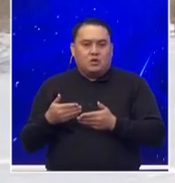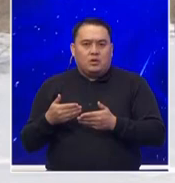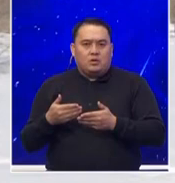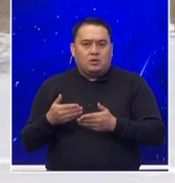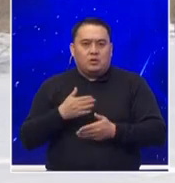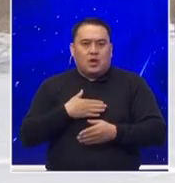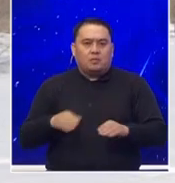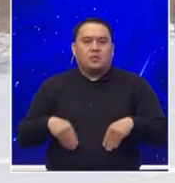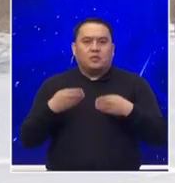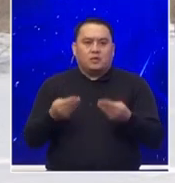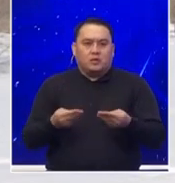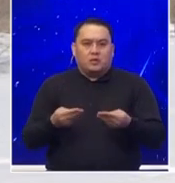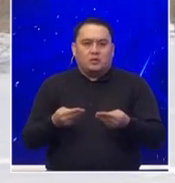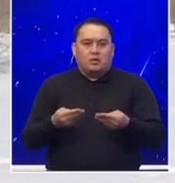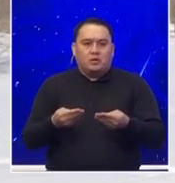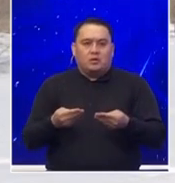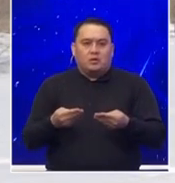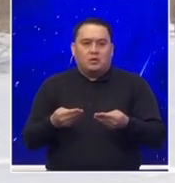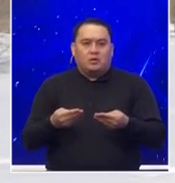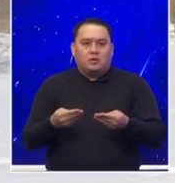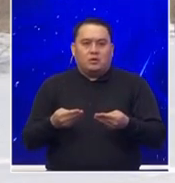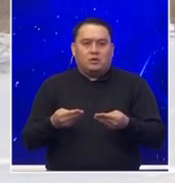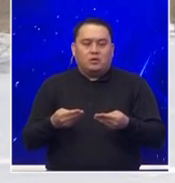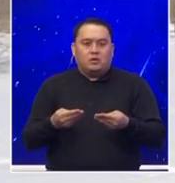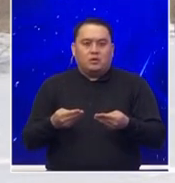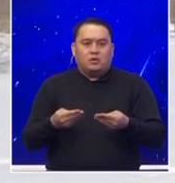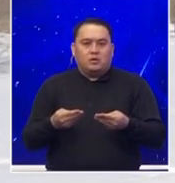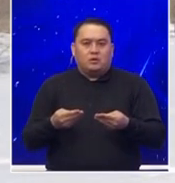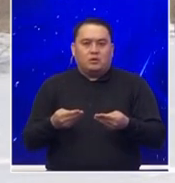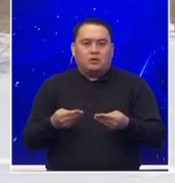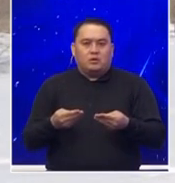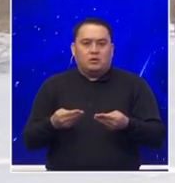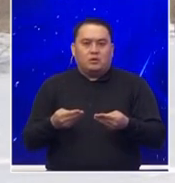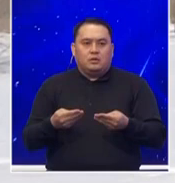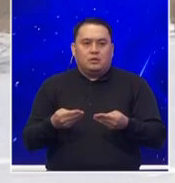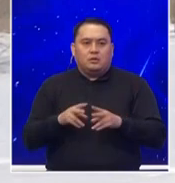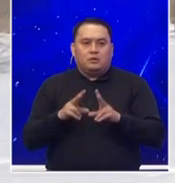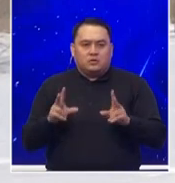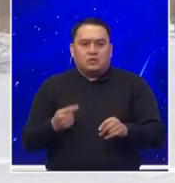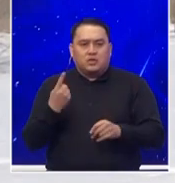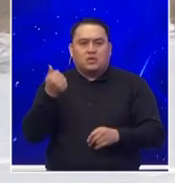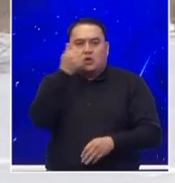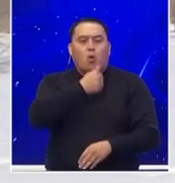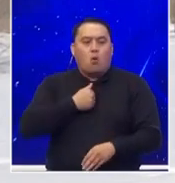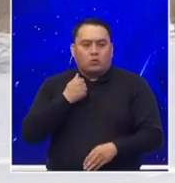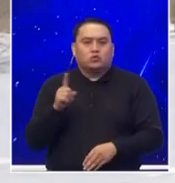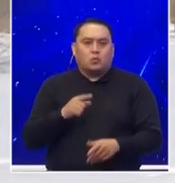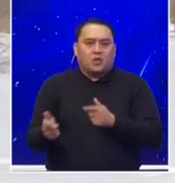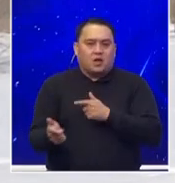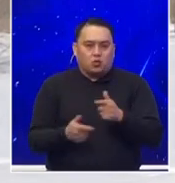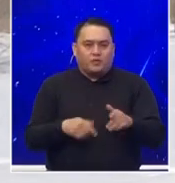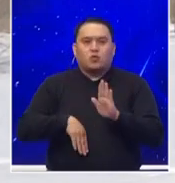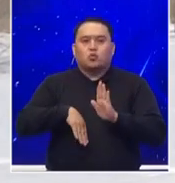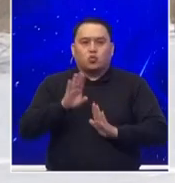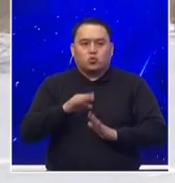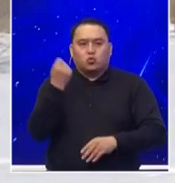еще дает нашим спортсменам еще один такой, скажем так, преимущество на целый год, чтобы подготовиться